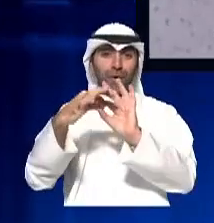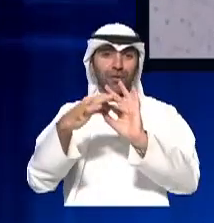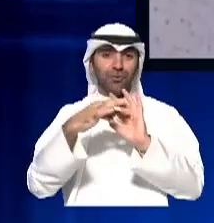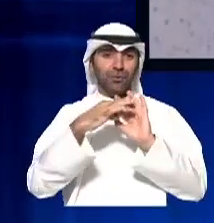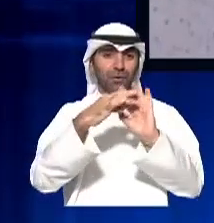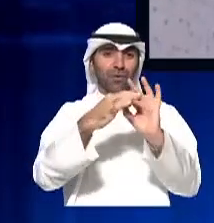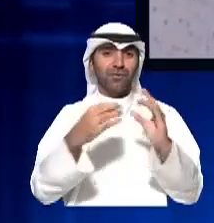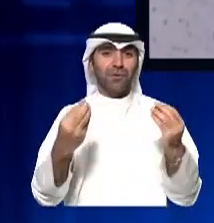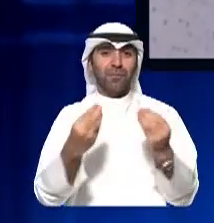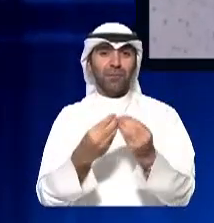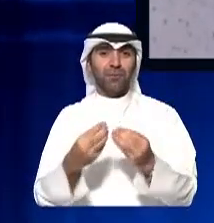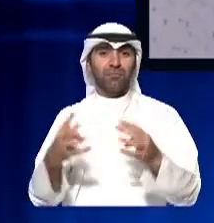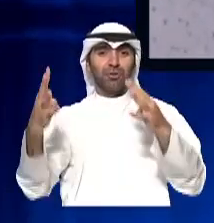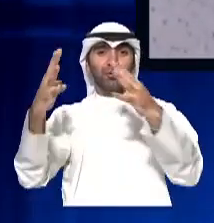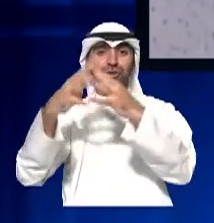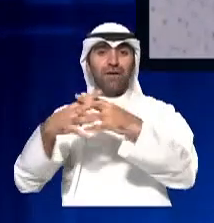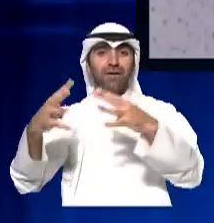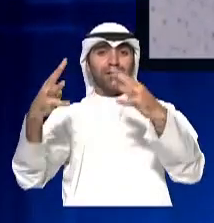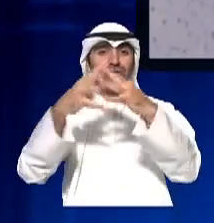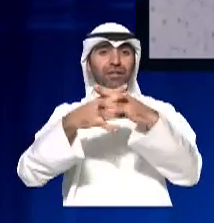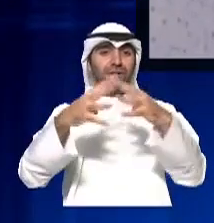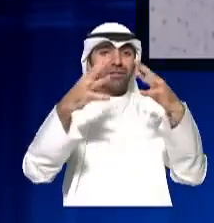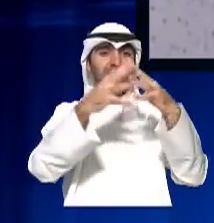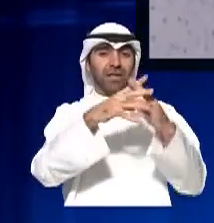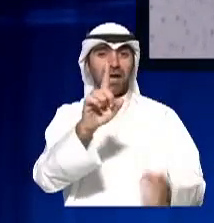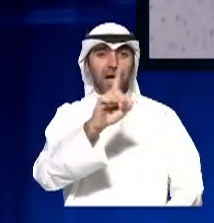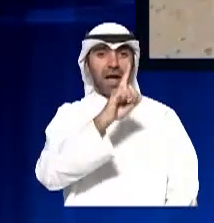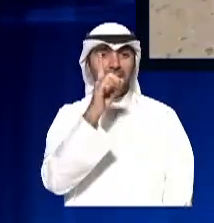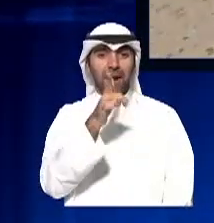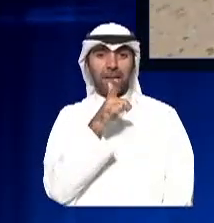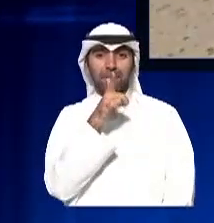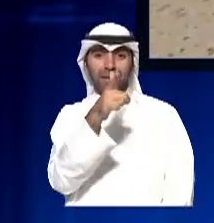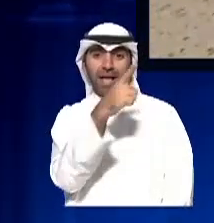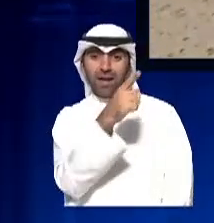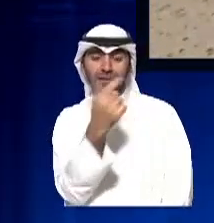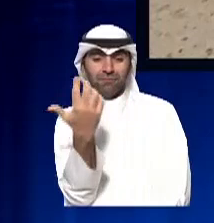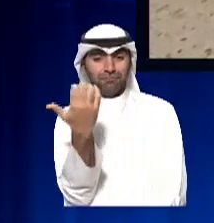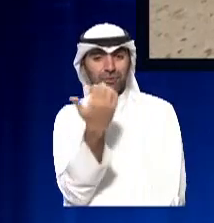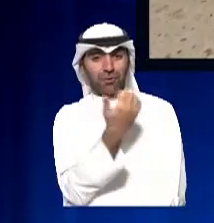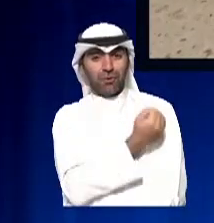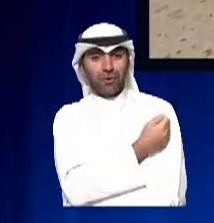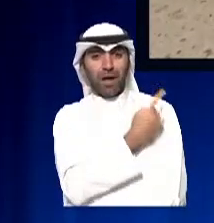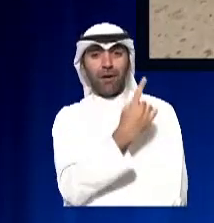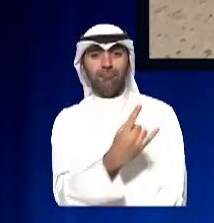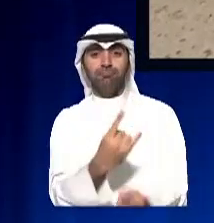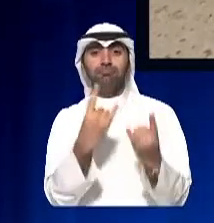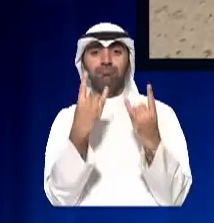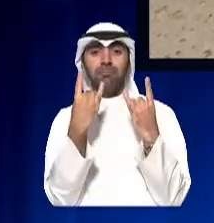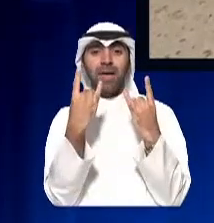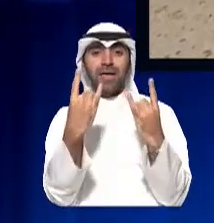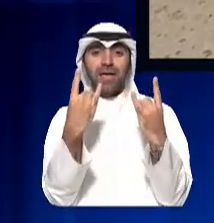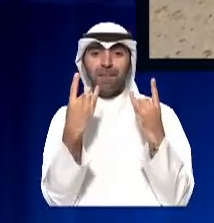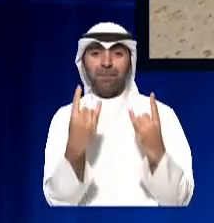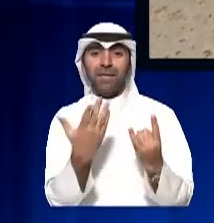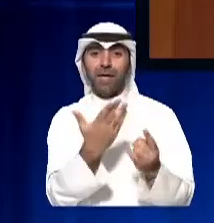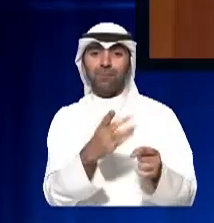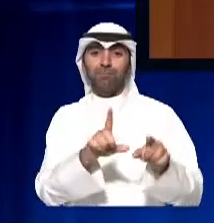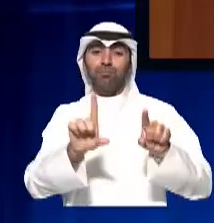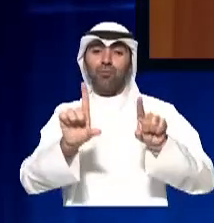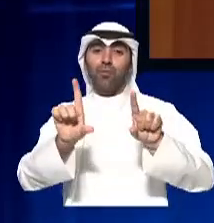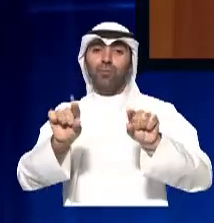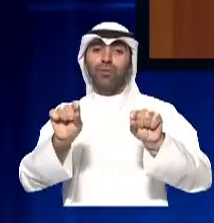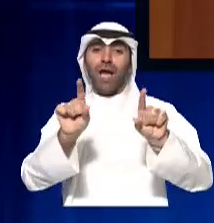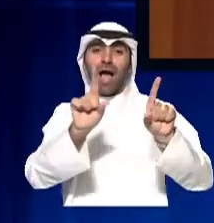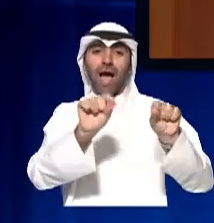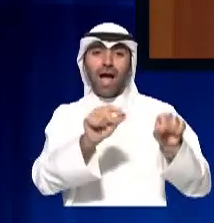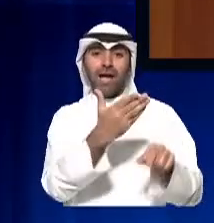في أي اختلاف في المأمونية بالنسبة للقاحين فايزر بايونتك وأكسفورد. إذا ركزنا على فايزر